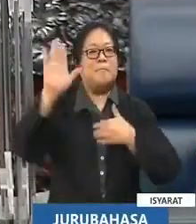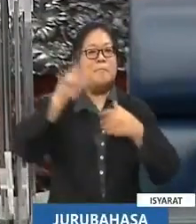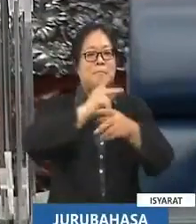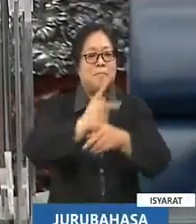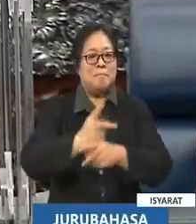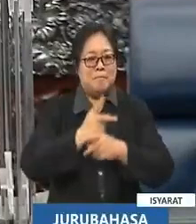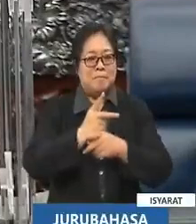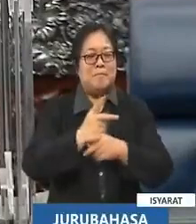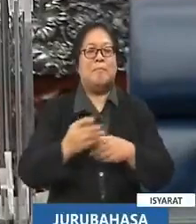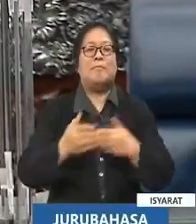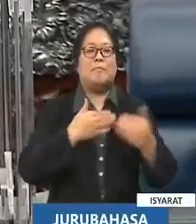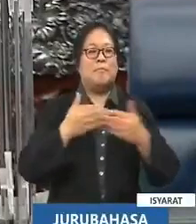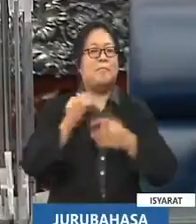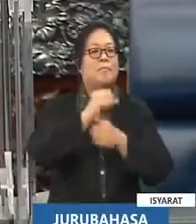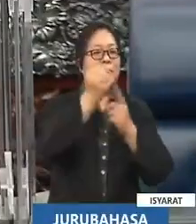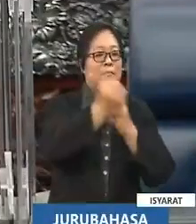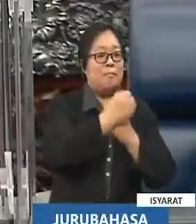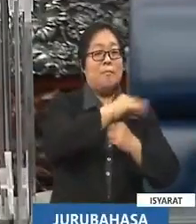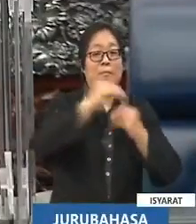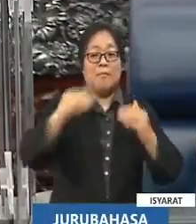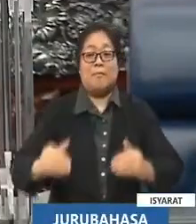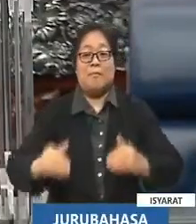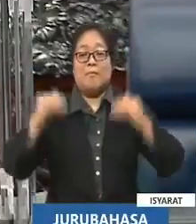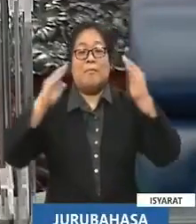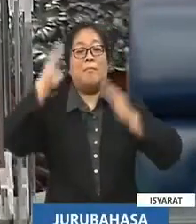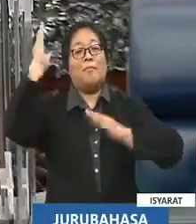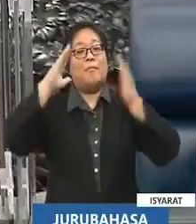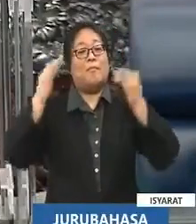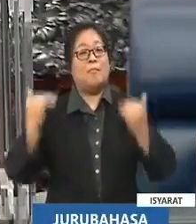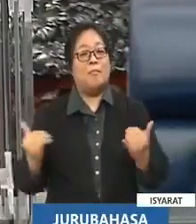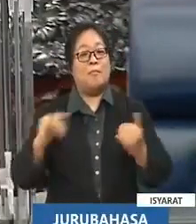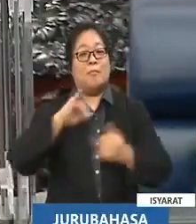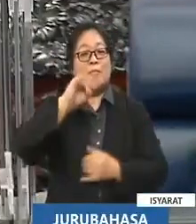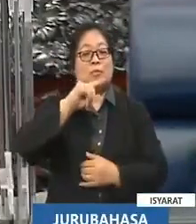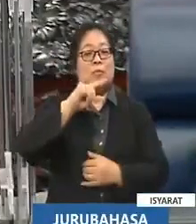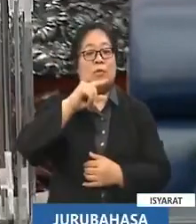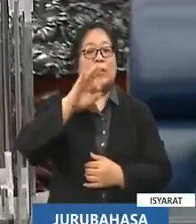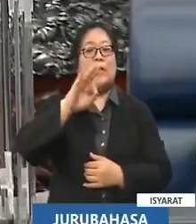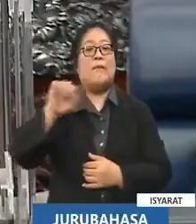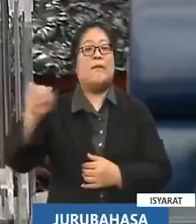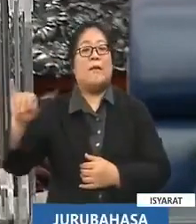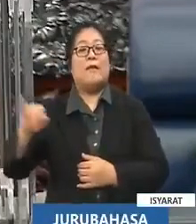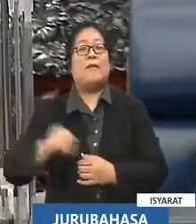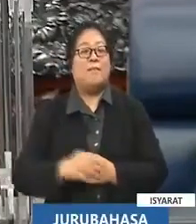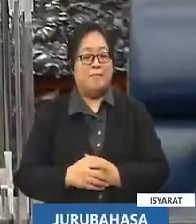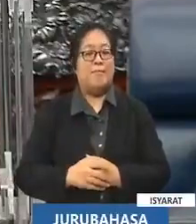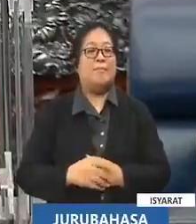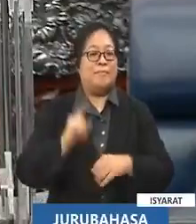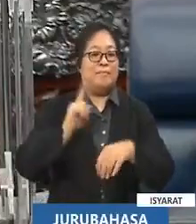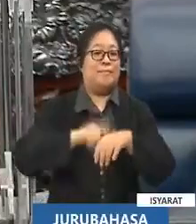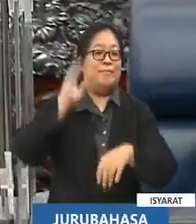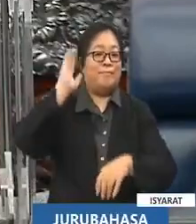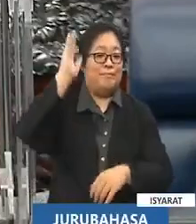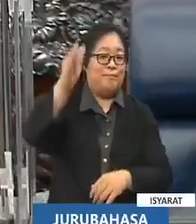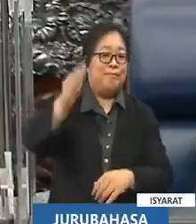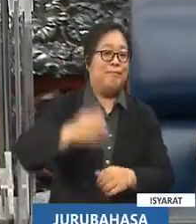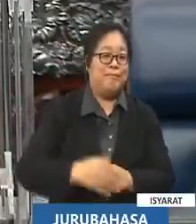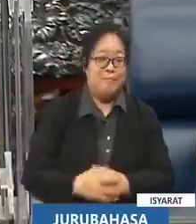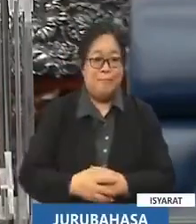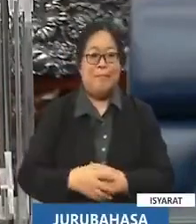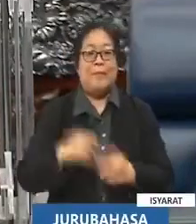apa jua keadaan sekaligus mempertingkatkan kedudukan manusia dalam GPS JV says pada masa akan datang